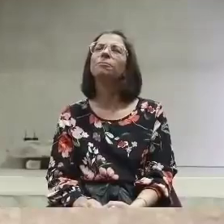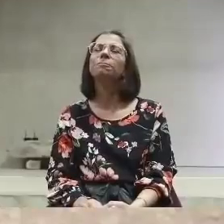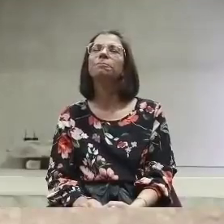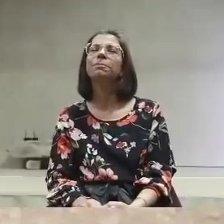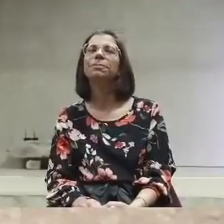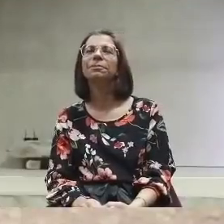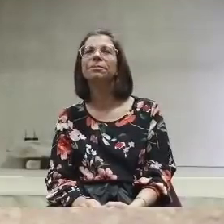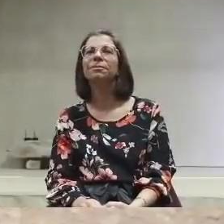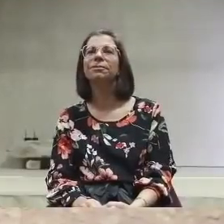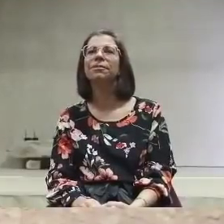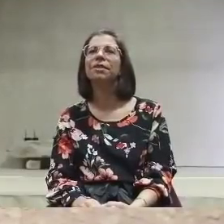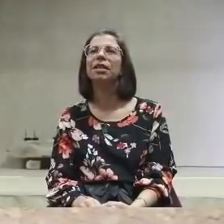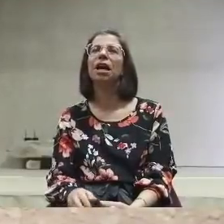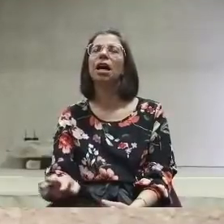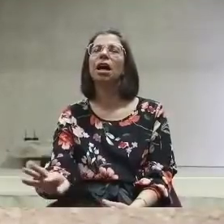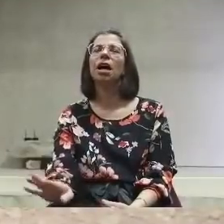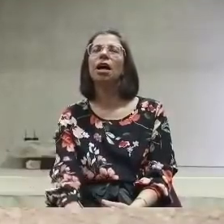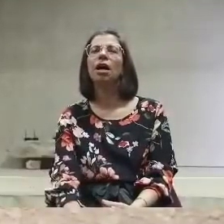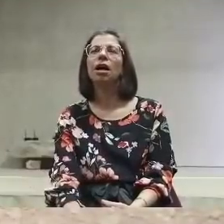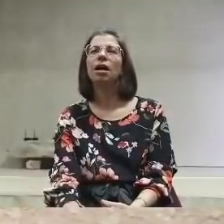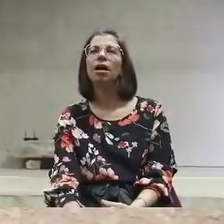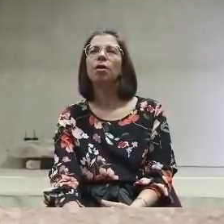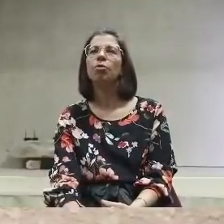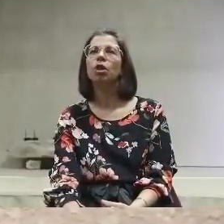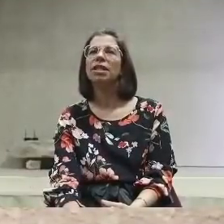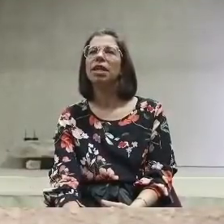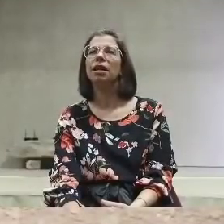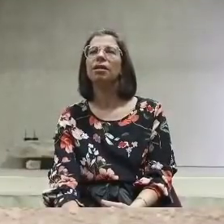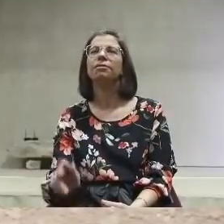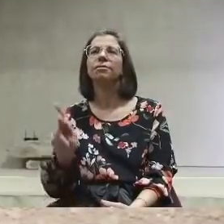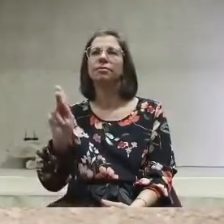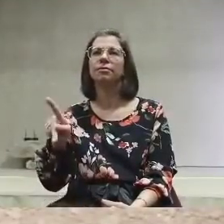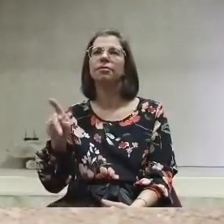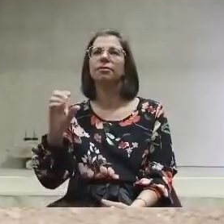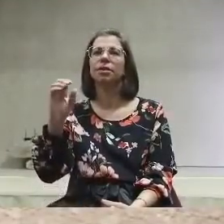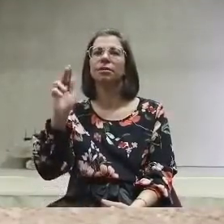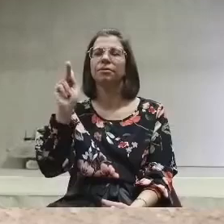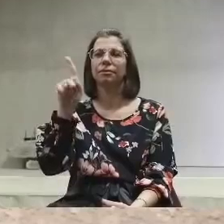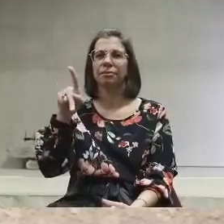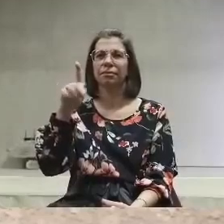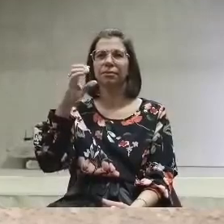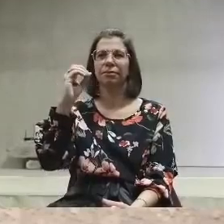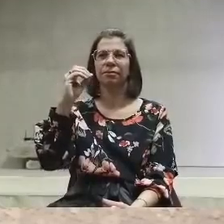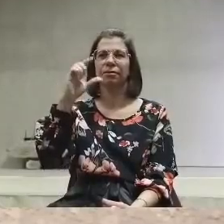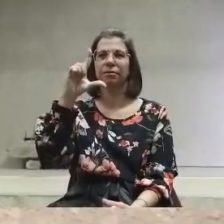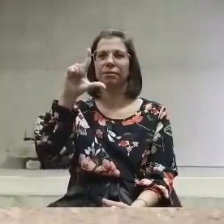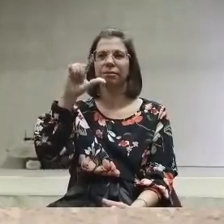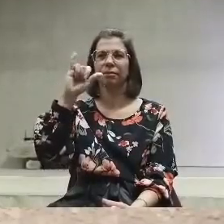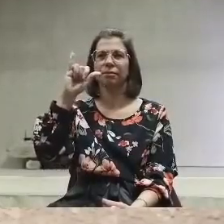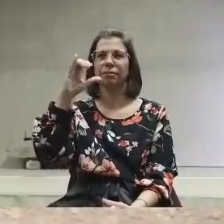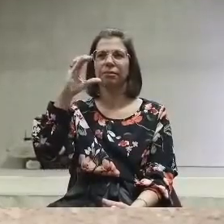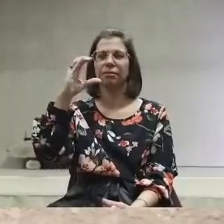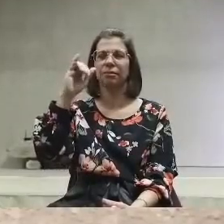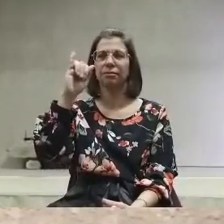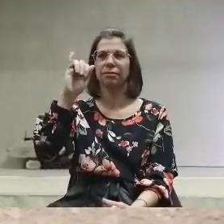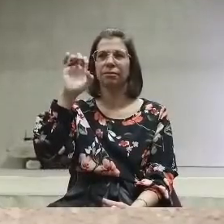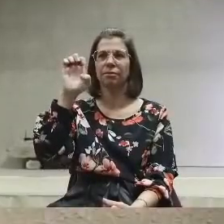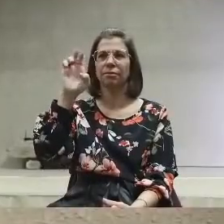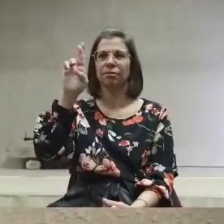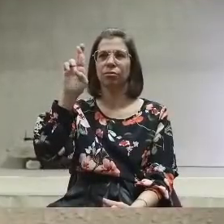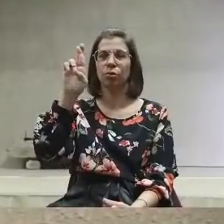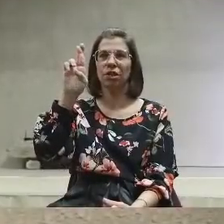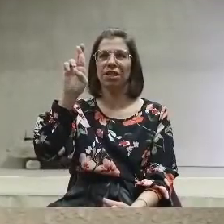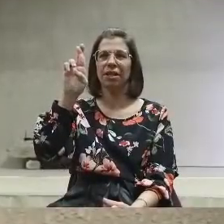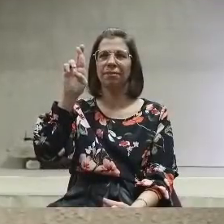135 €. Chut. Allez, vous payez 135 €. Et puis combien de points de retraite? 1. Ah, elle a